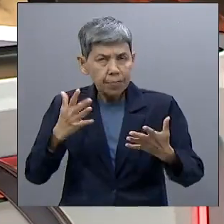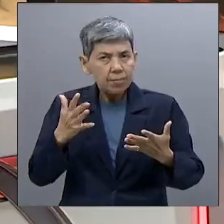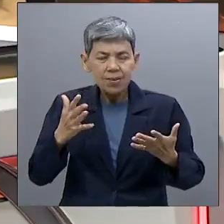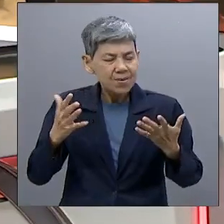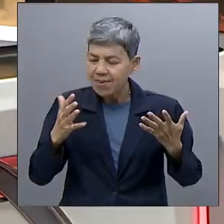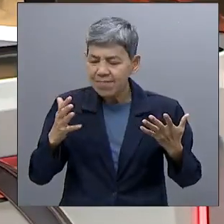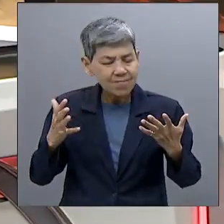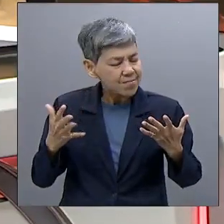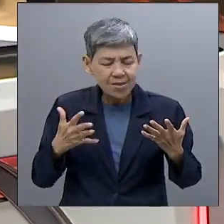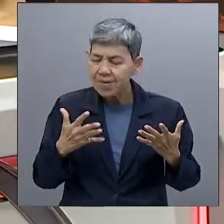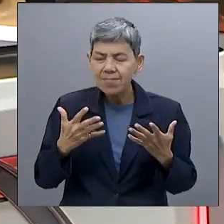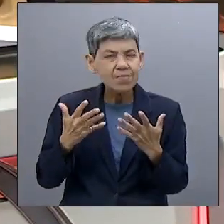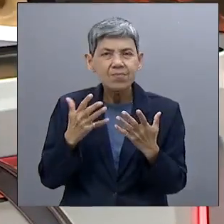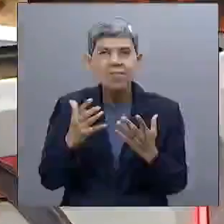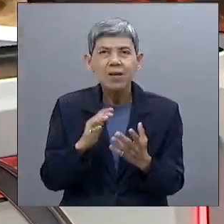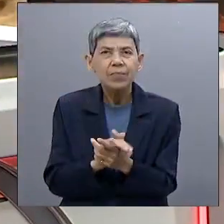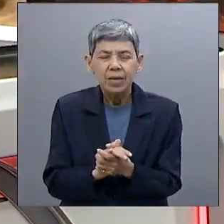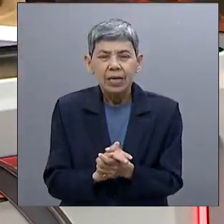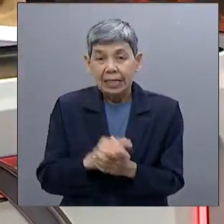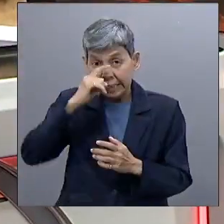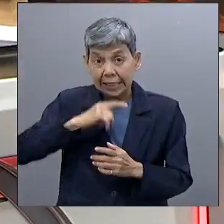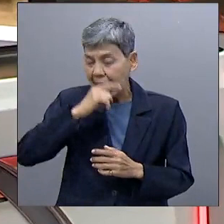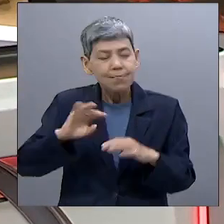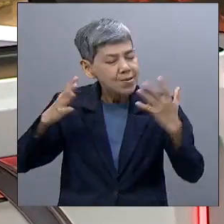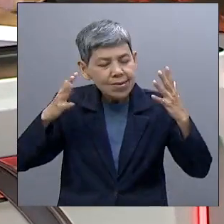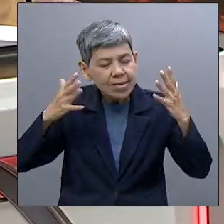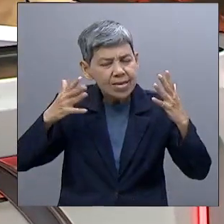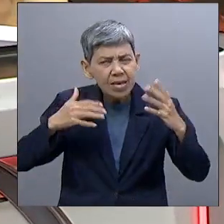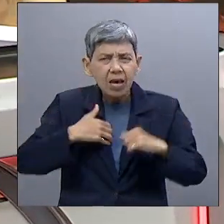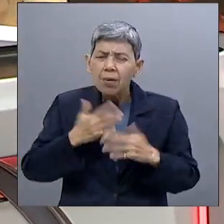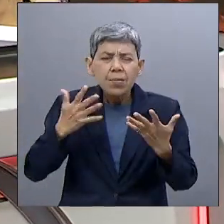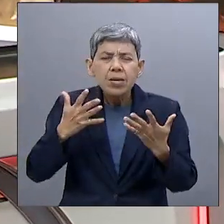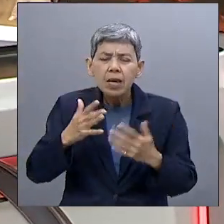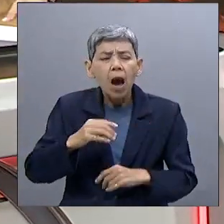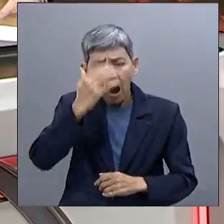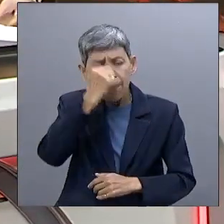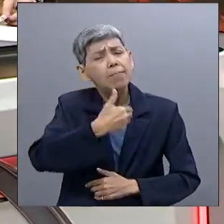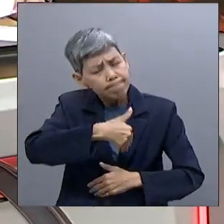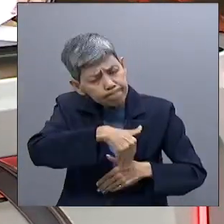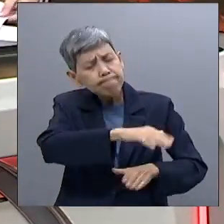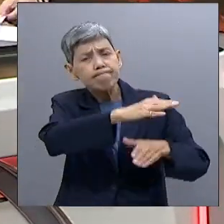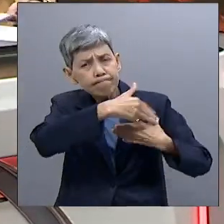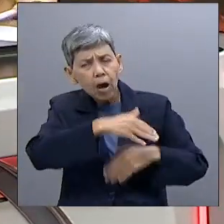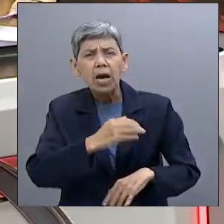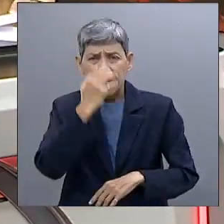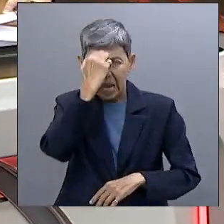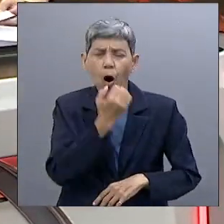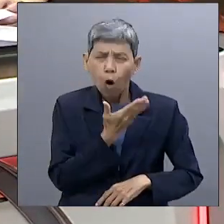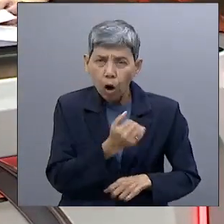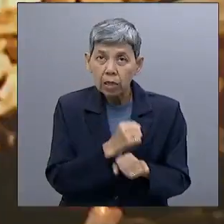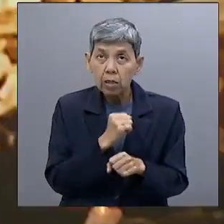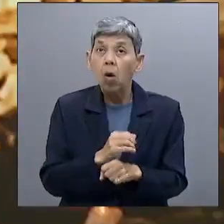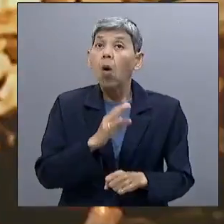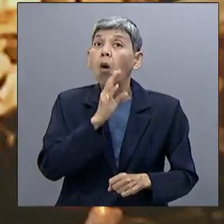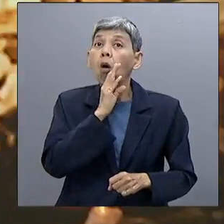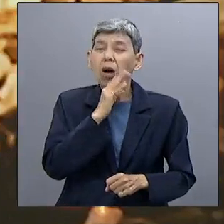รียกร้องอะไรเลยใช่ไหมอันนี้ยืนยัน สำหรับคนไทยไม่มีการเรียกร้องอะไรเลยที่เขาเรียกร้องก็คือว่าในส่วน